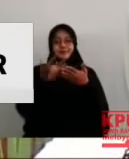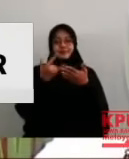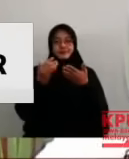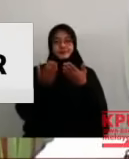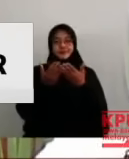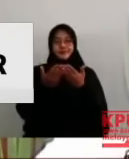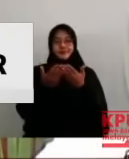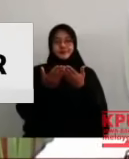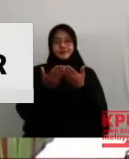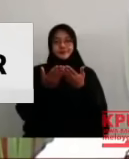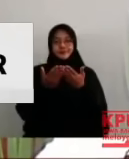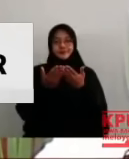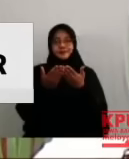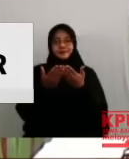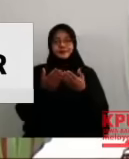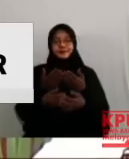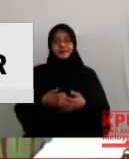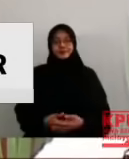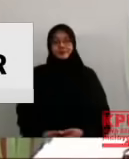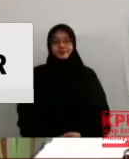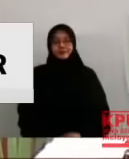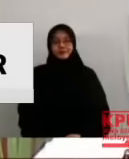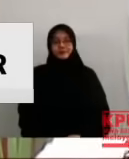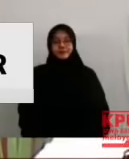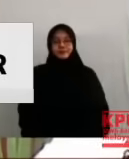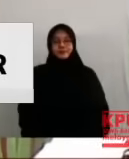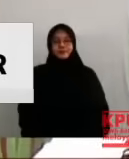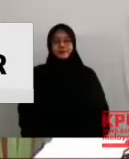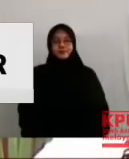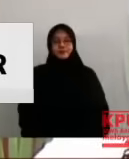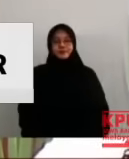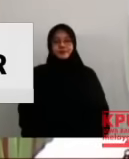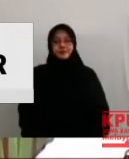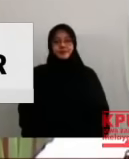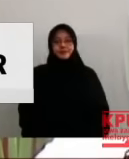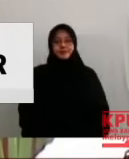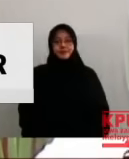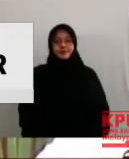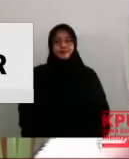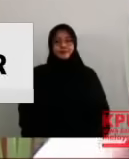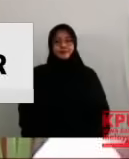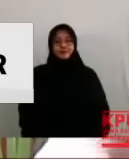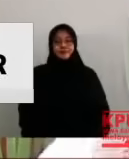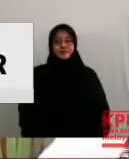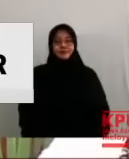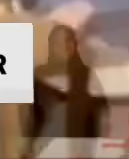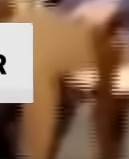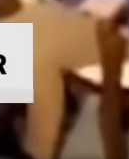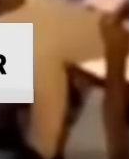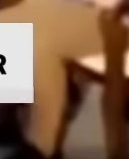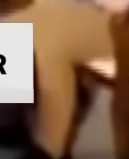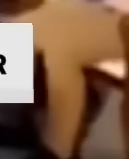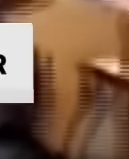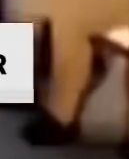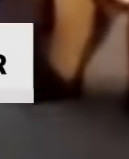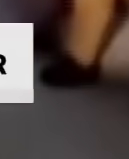ilahaillallah wahdahu la syarikalah wa Ashadu anna muhammadan abduhu wa rasuluhu la nabiya ba'dah yang kam